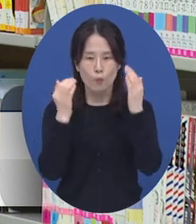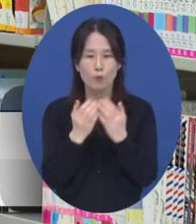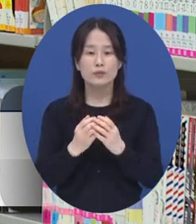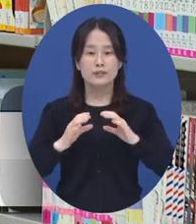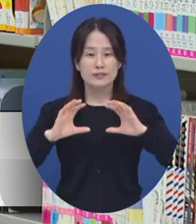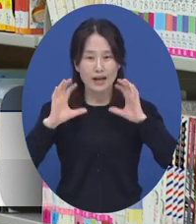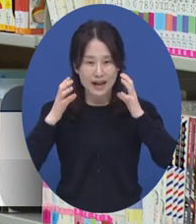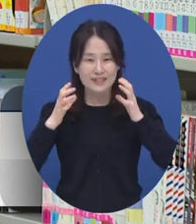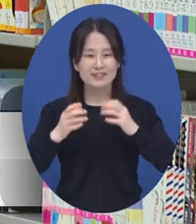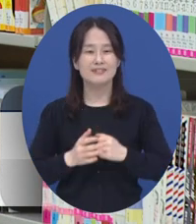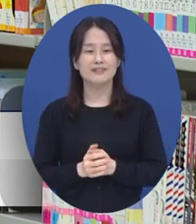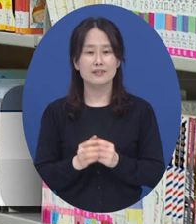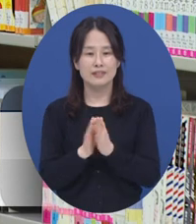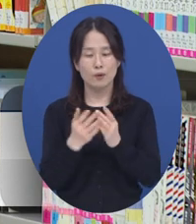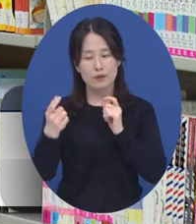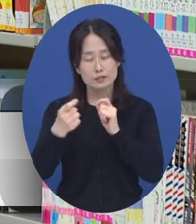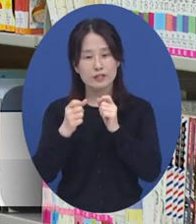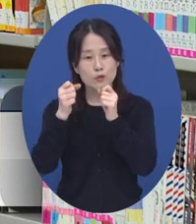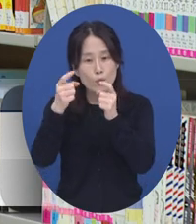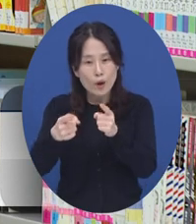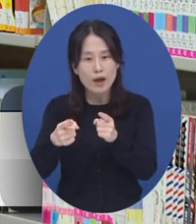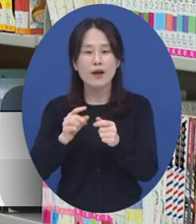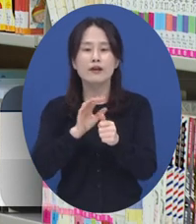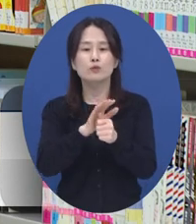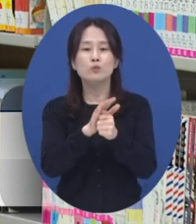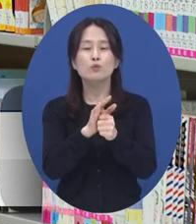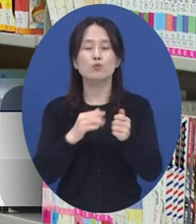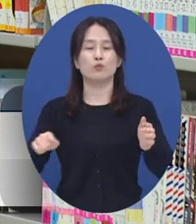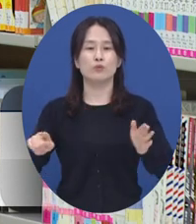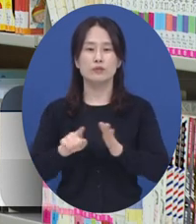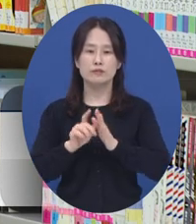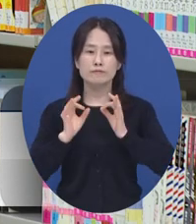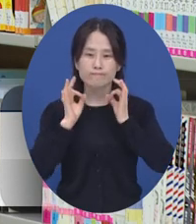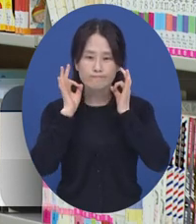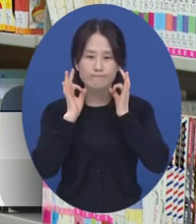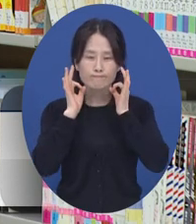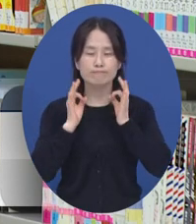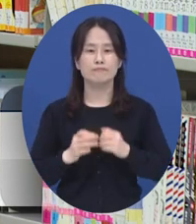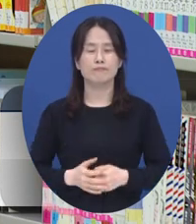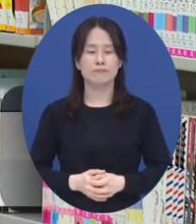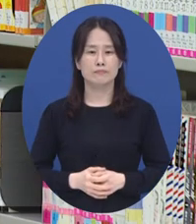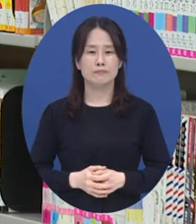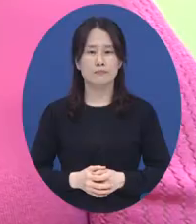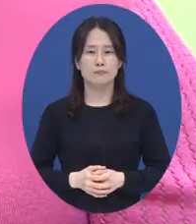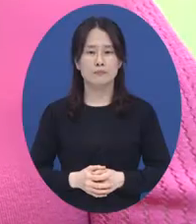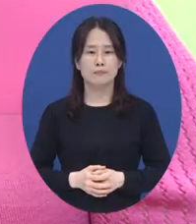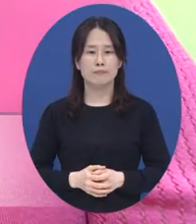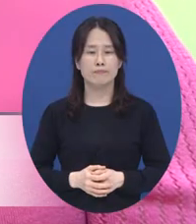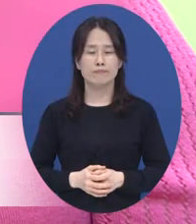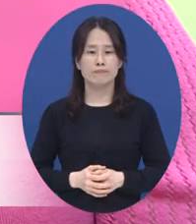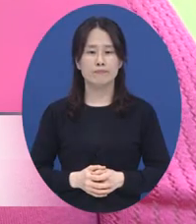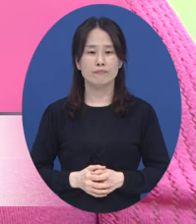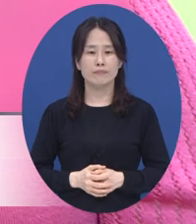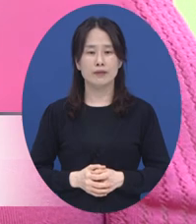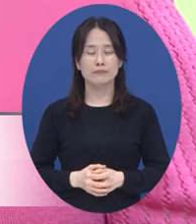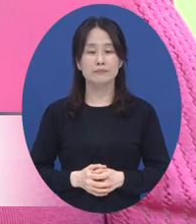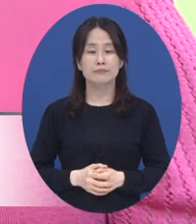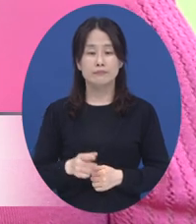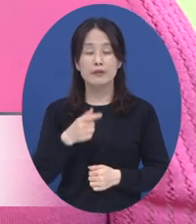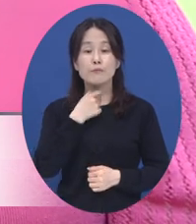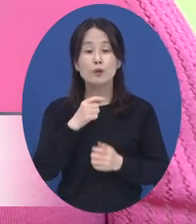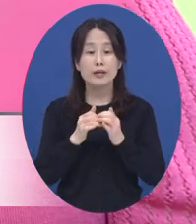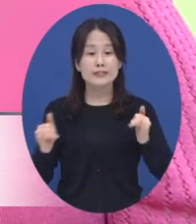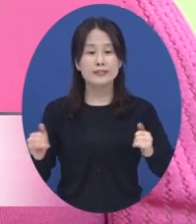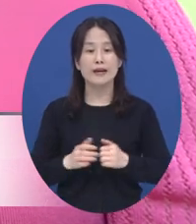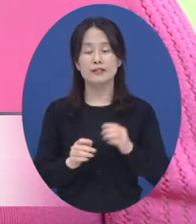모든 우리 아이들이 책과 친해질 기회를 가질 수 있도록 노력하겠습니다 유아책 그럼 이 서비스를